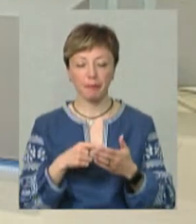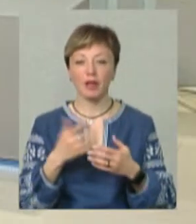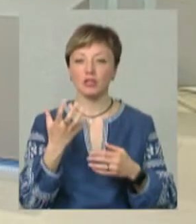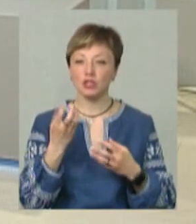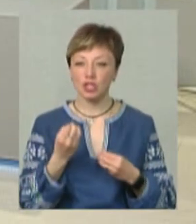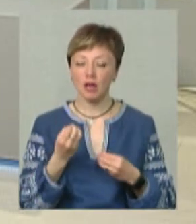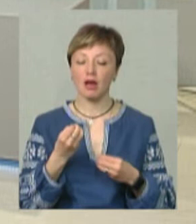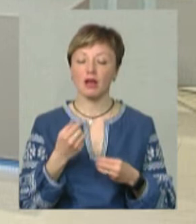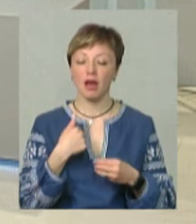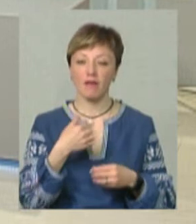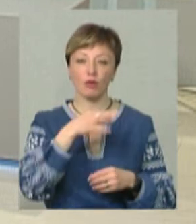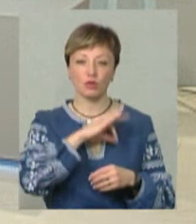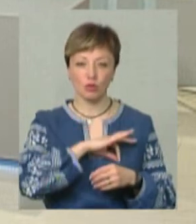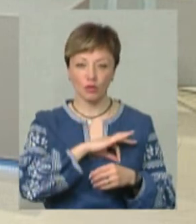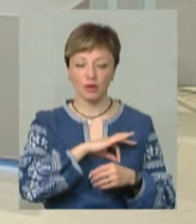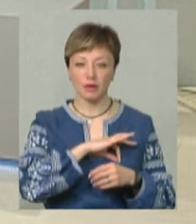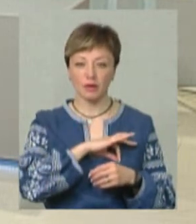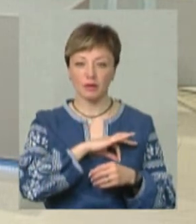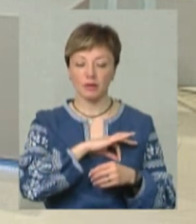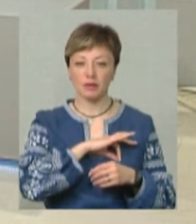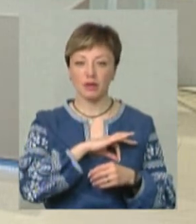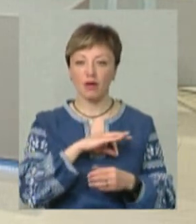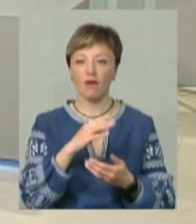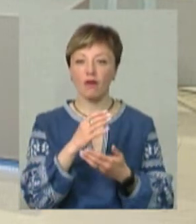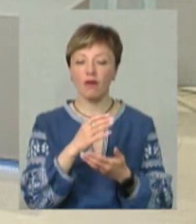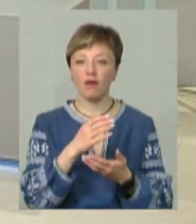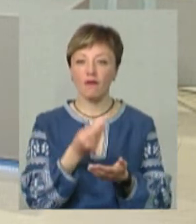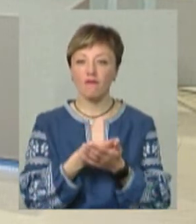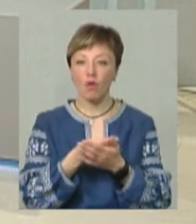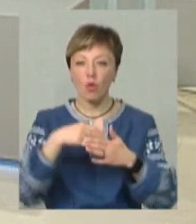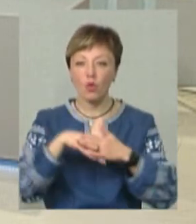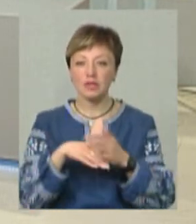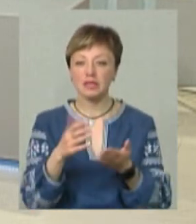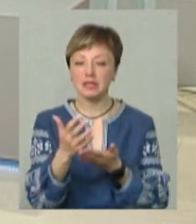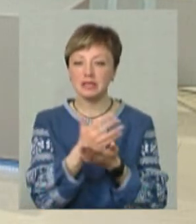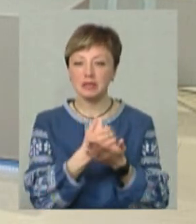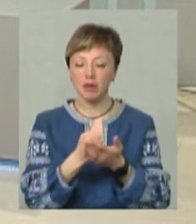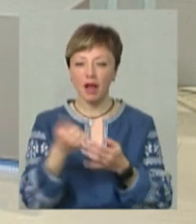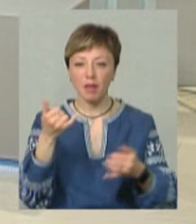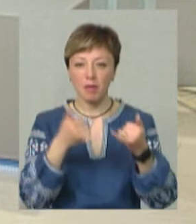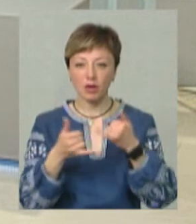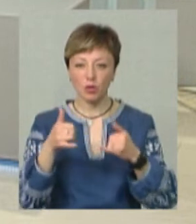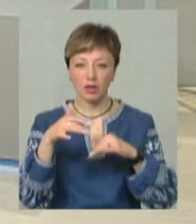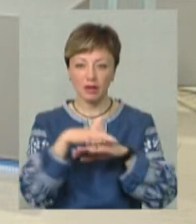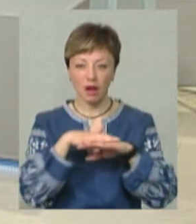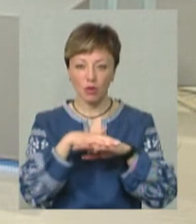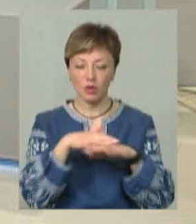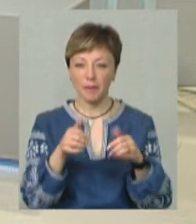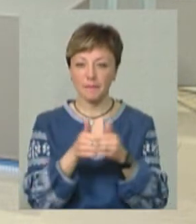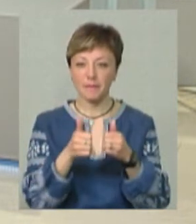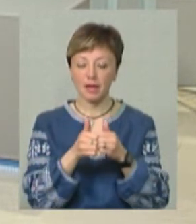музею, я використовувала фонди, які зібрані у лабораторіях етнографічних